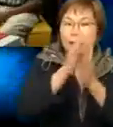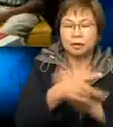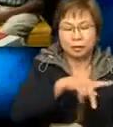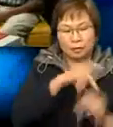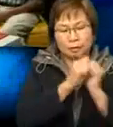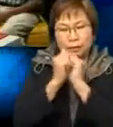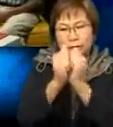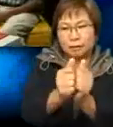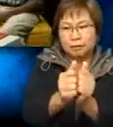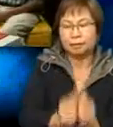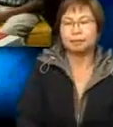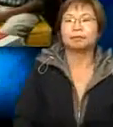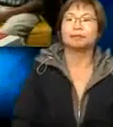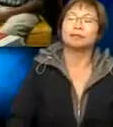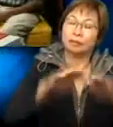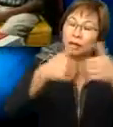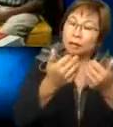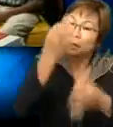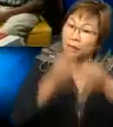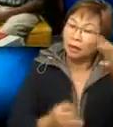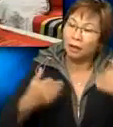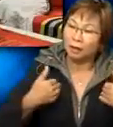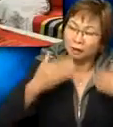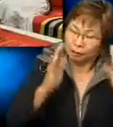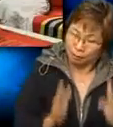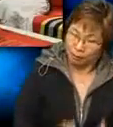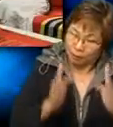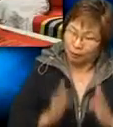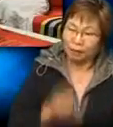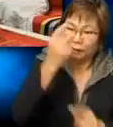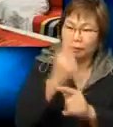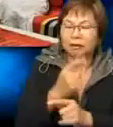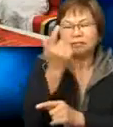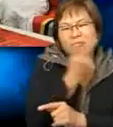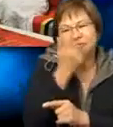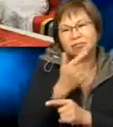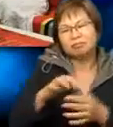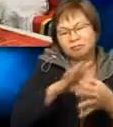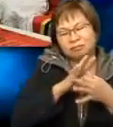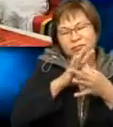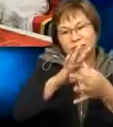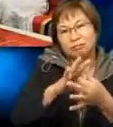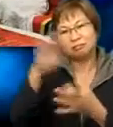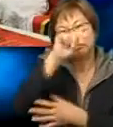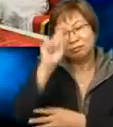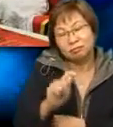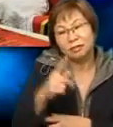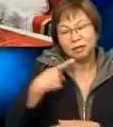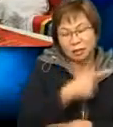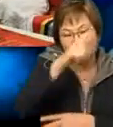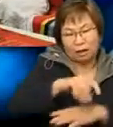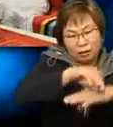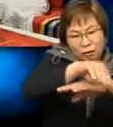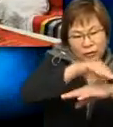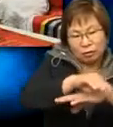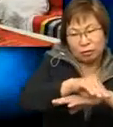menjadi milik bersama. Bagaimana pula jika ada pihak-pihak tertentu yang enggan memberikan kerjasama. Kita